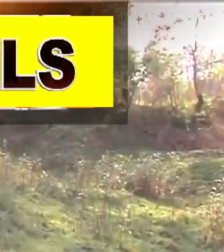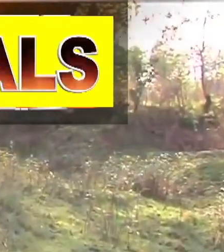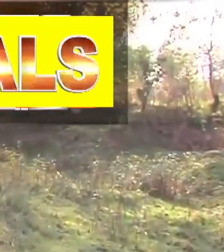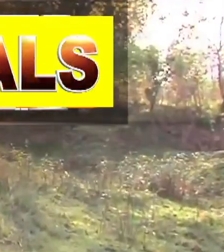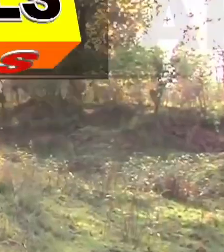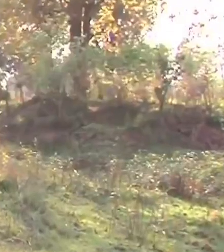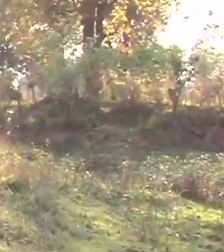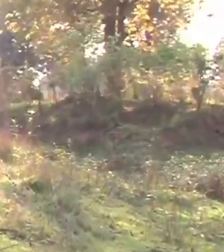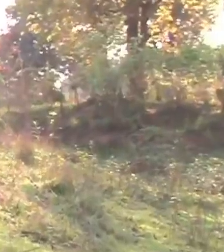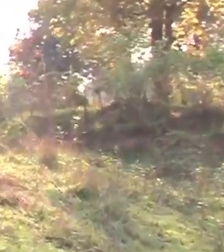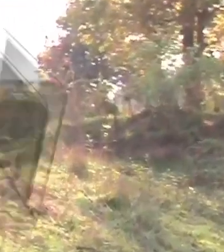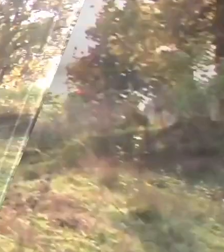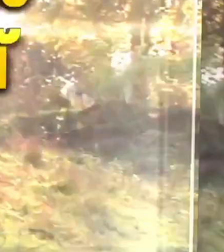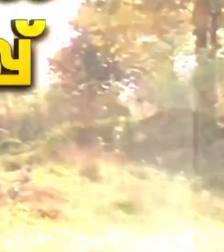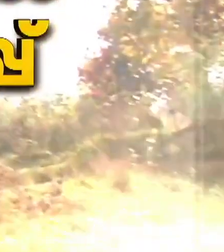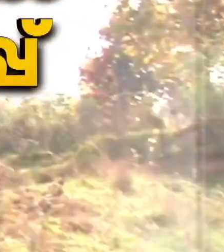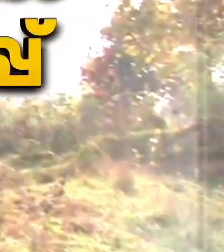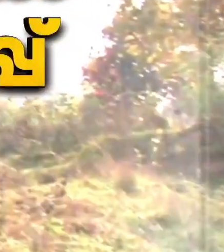ചന്ദ്രൻ, 24.